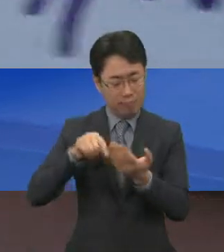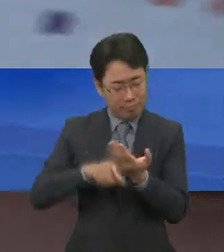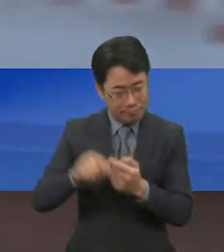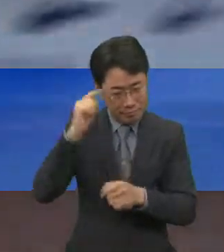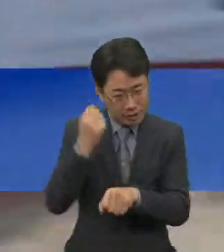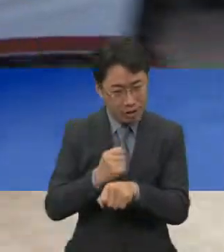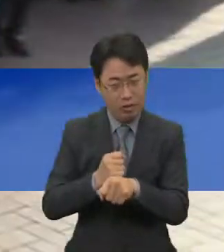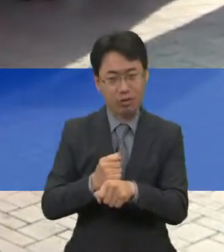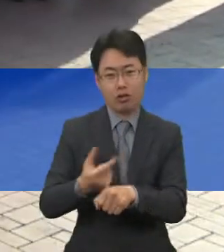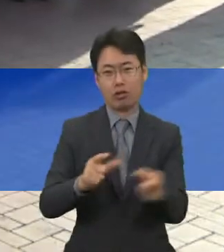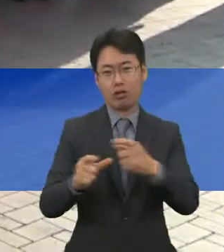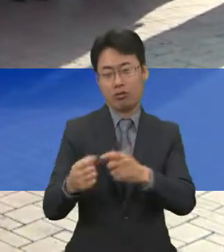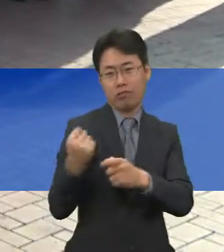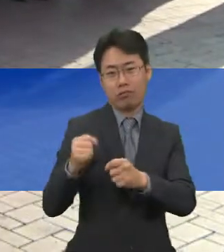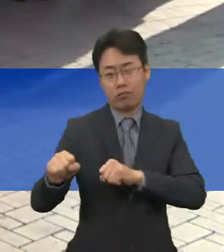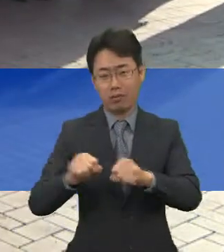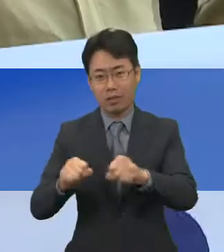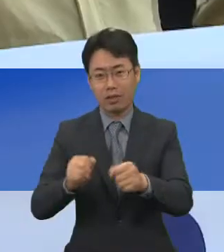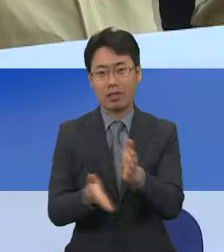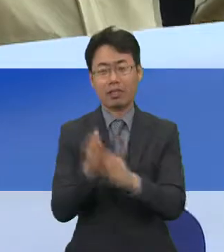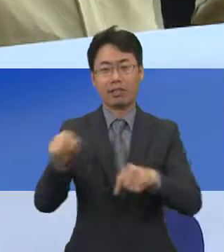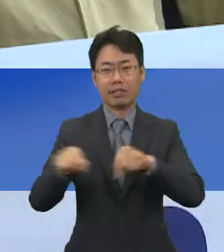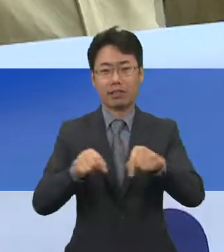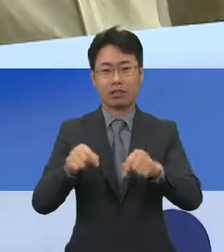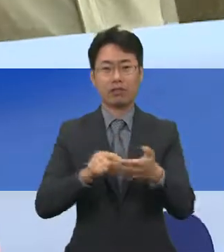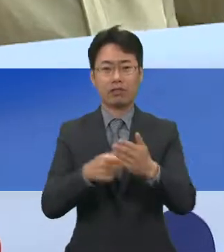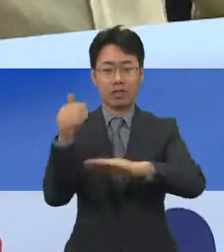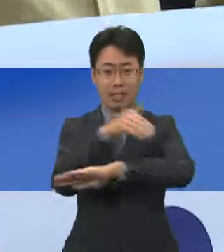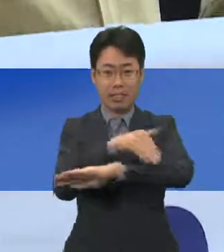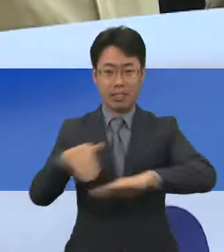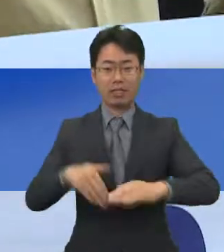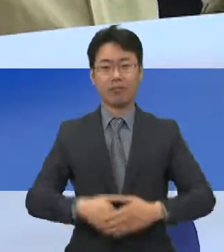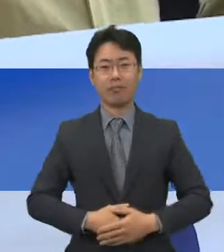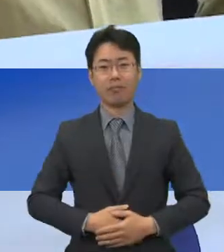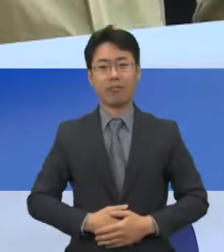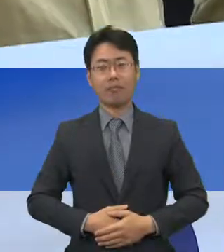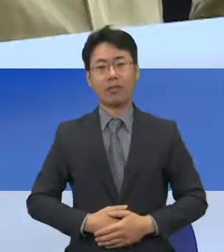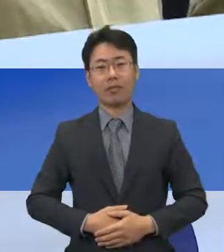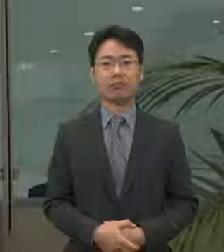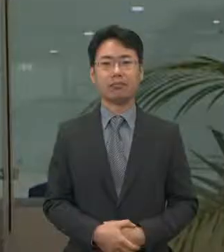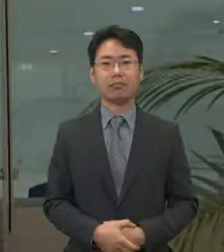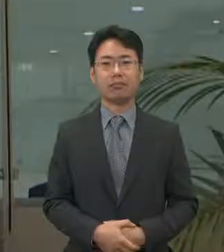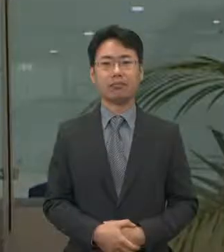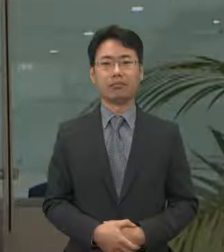온정을 깊이 새기며 더욱 역동적인 시정을 추진해 나갈 계획입니다.